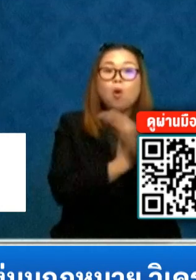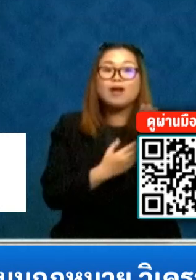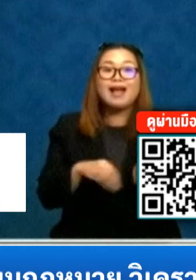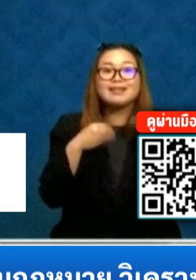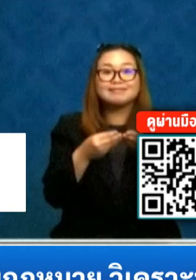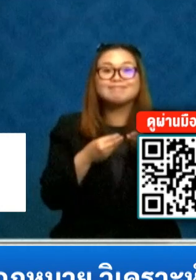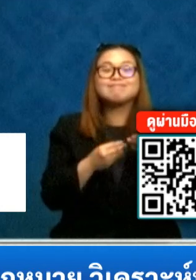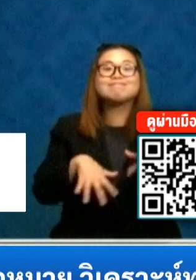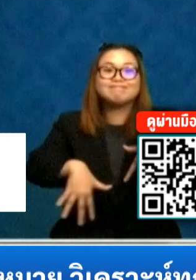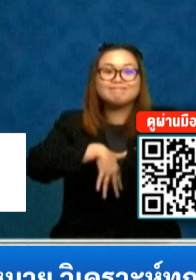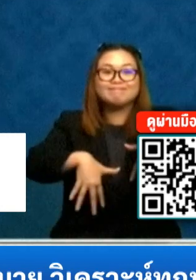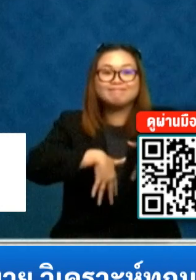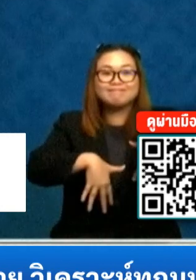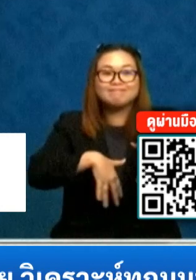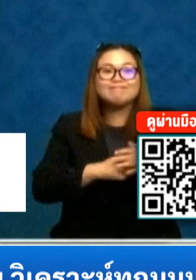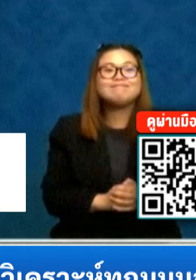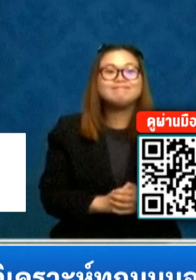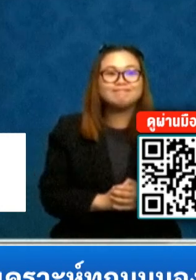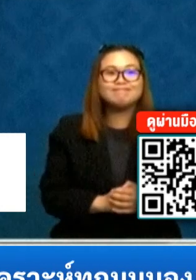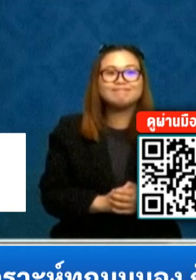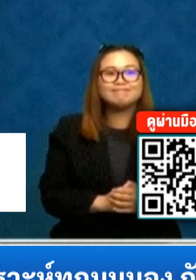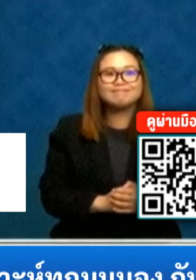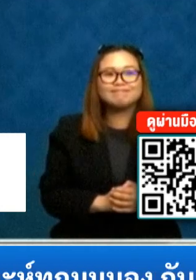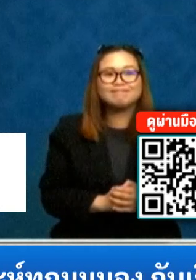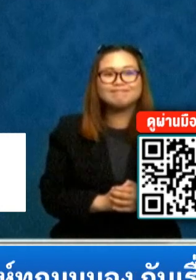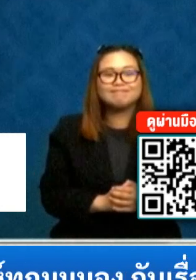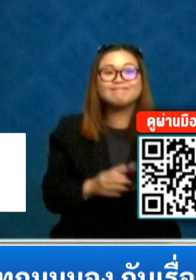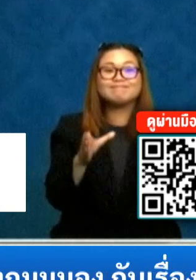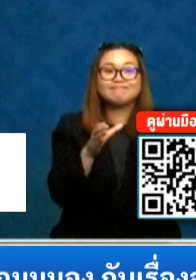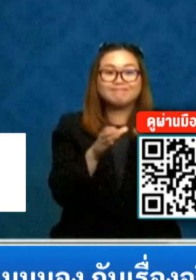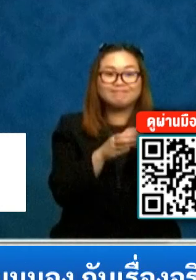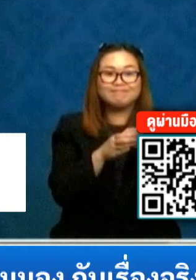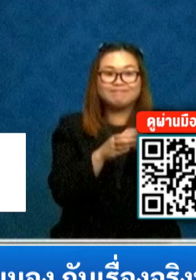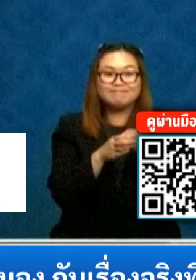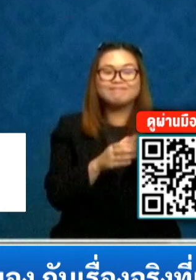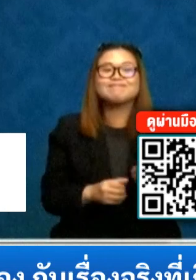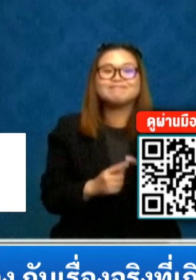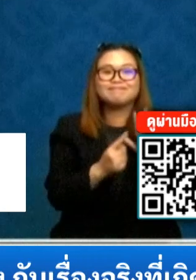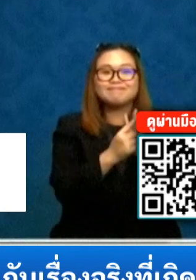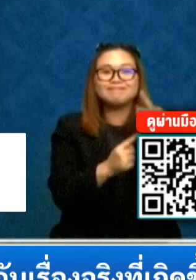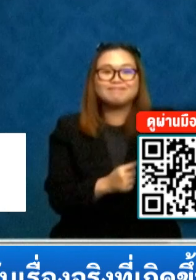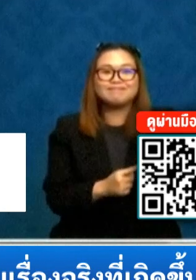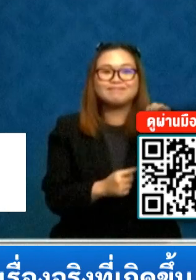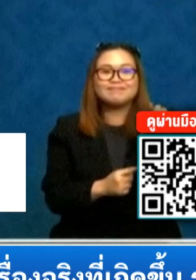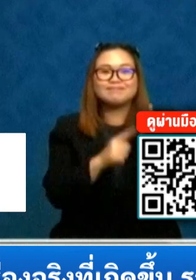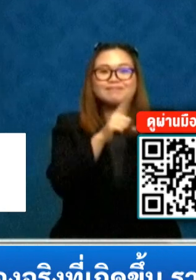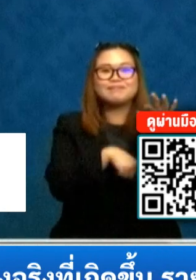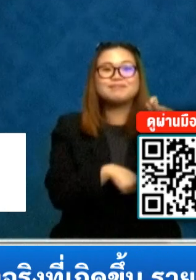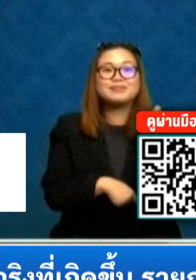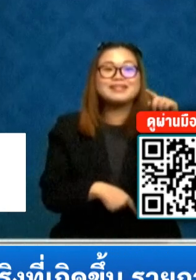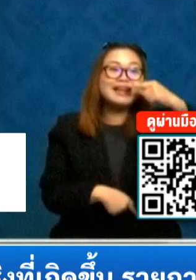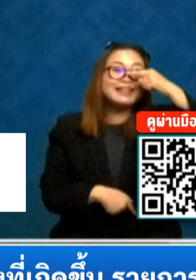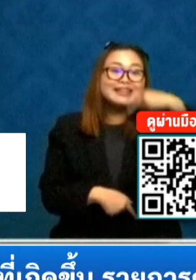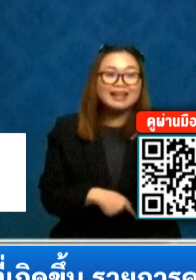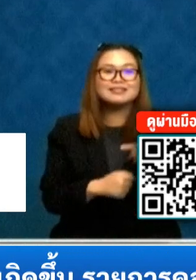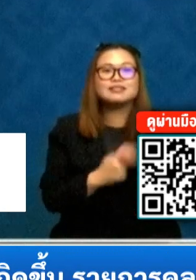ครับโอกาสของพรรคเพื่อไทยอย่างที่ท่านอดีตนายกรัฐมนตรีทักษิณได้มาพูดแล้วว่าโอกาสก็คือโอกาสในการ